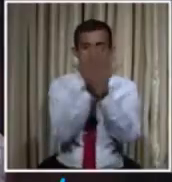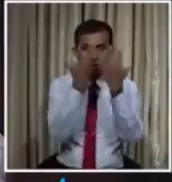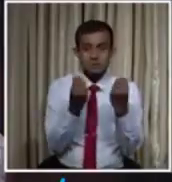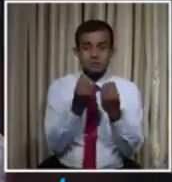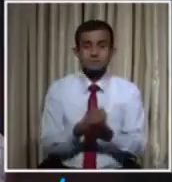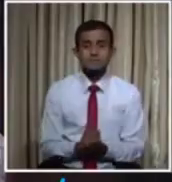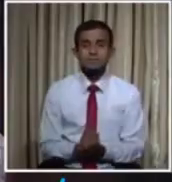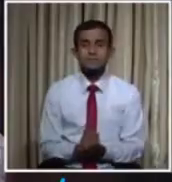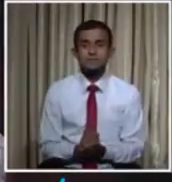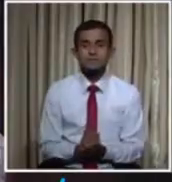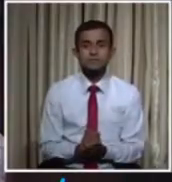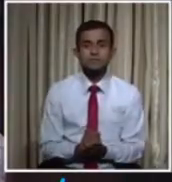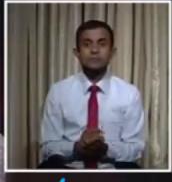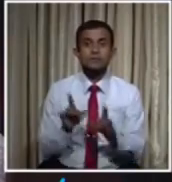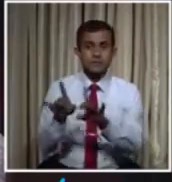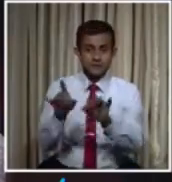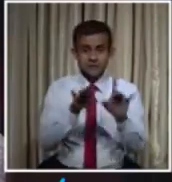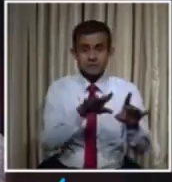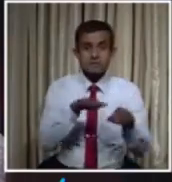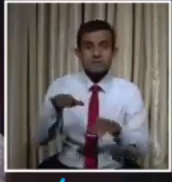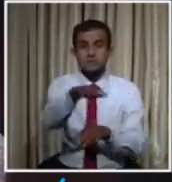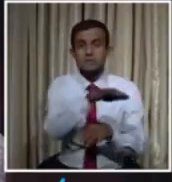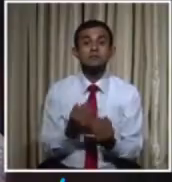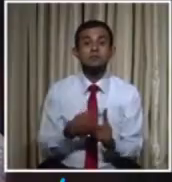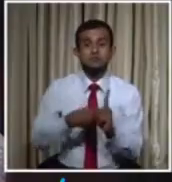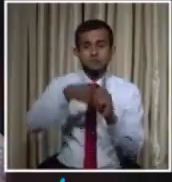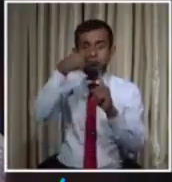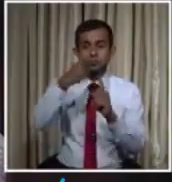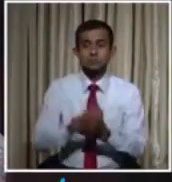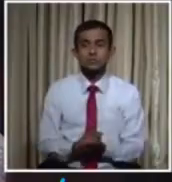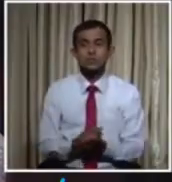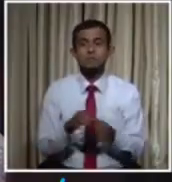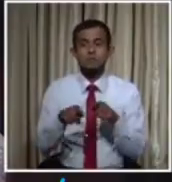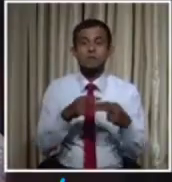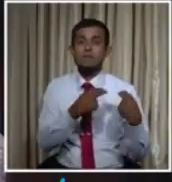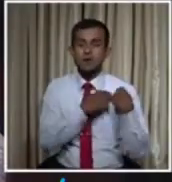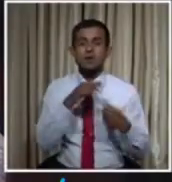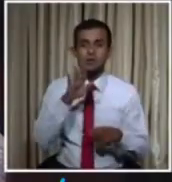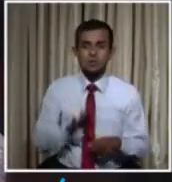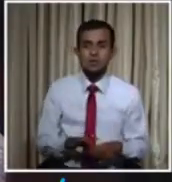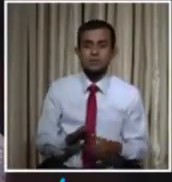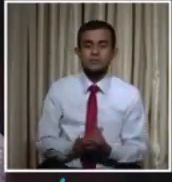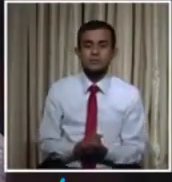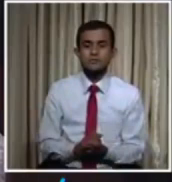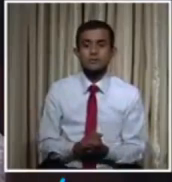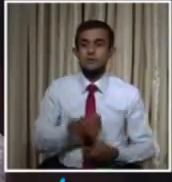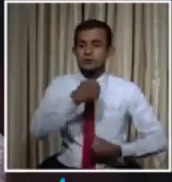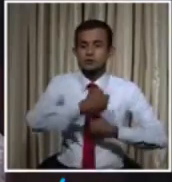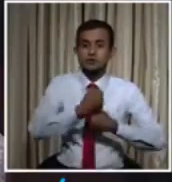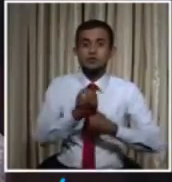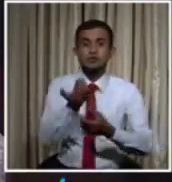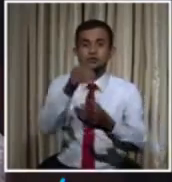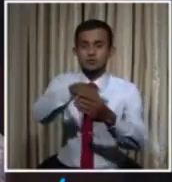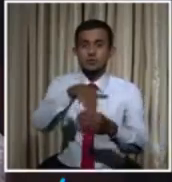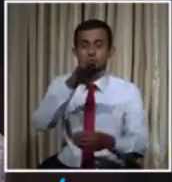බෙදා ගැනීම සමසේ ජන සමාජය තුළ ඒ වගේම අපි වග බලා ගන්නට ඕන රාජ්‍ය මැදිහත්වීම